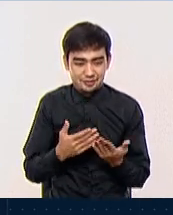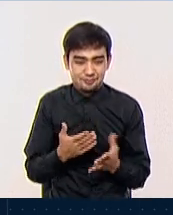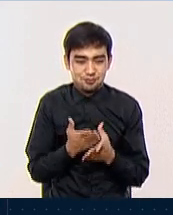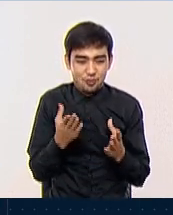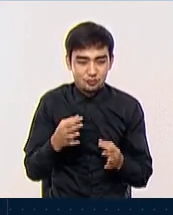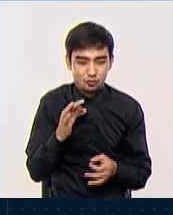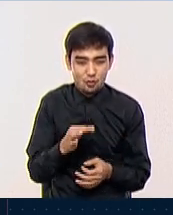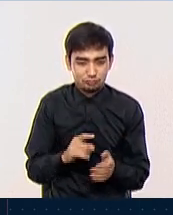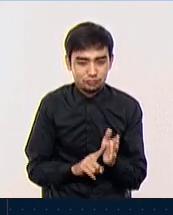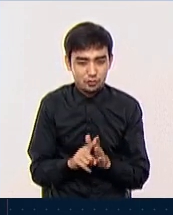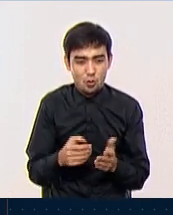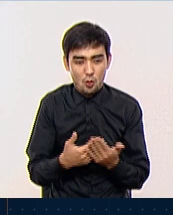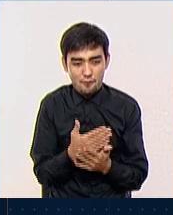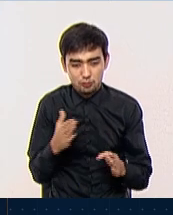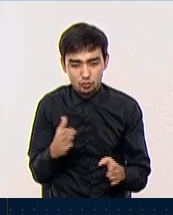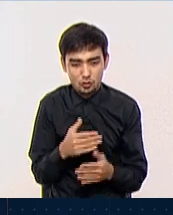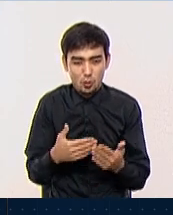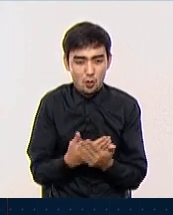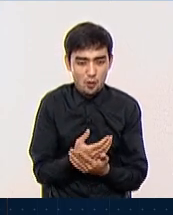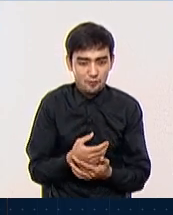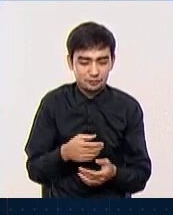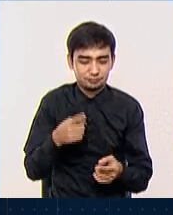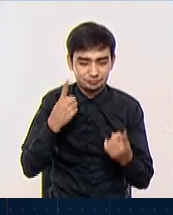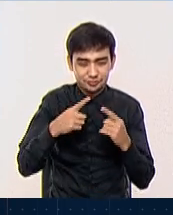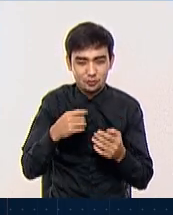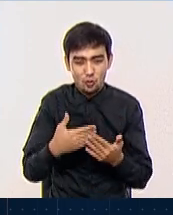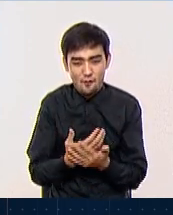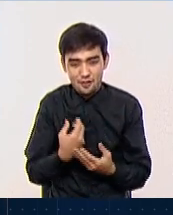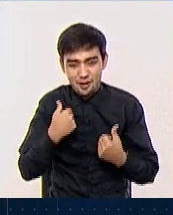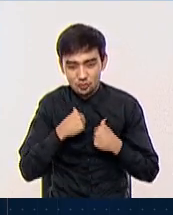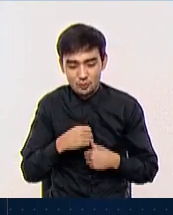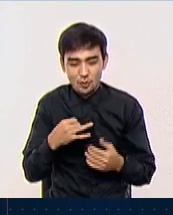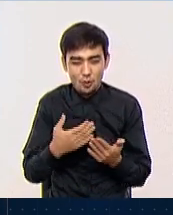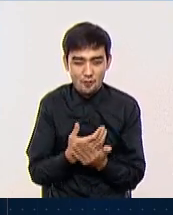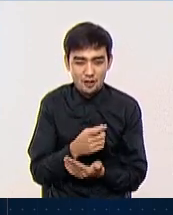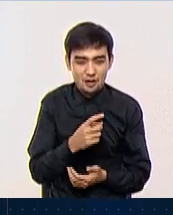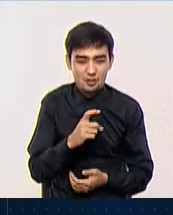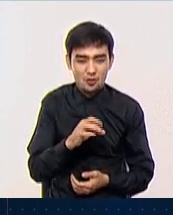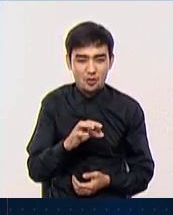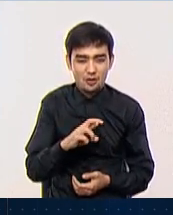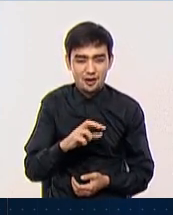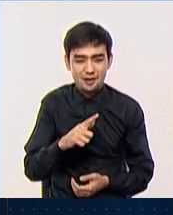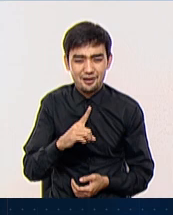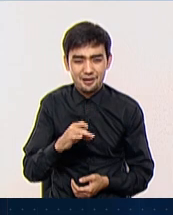ну то есть новая музыка, новые декорации, новая сценография, новый костюм, новая хореография. У нас